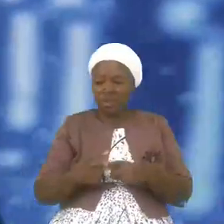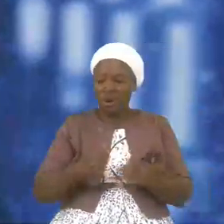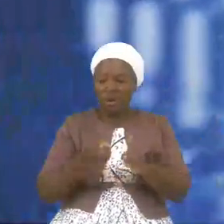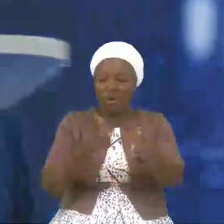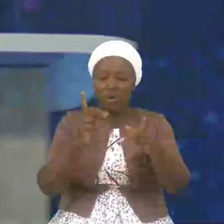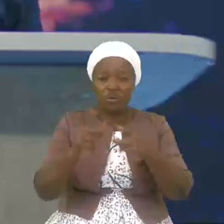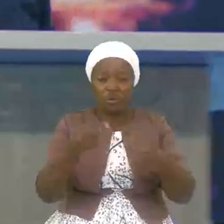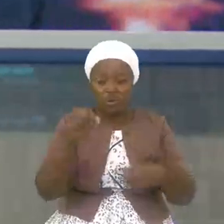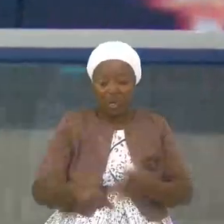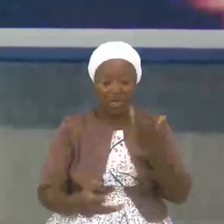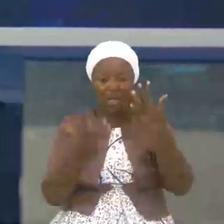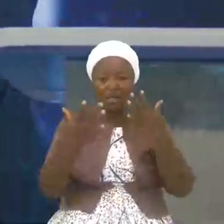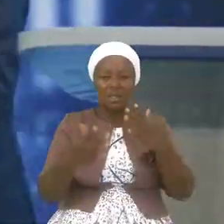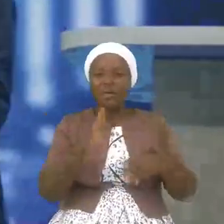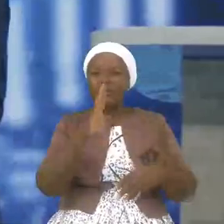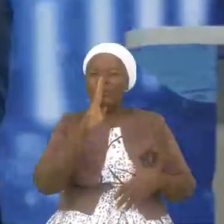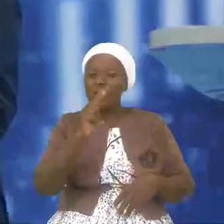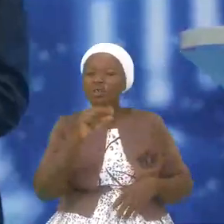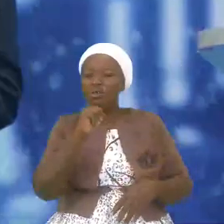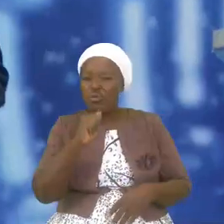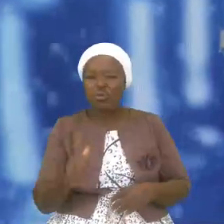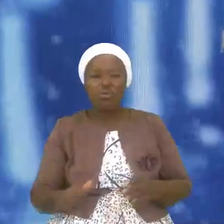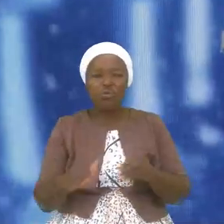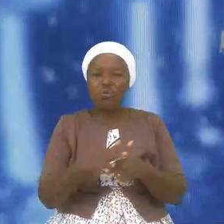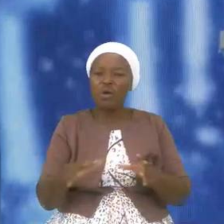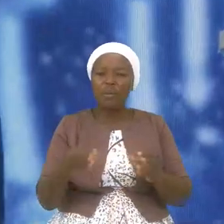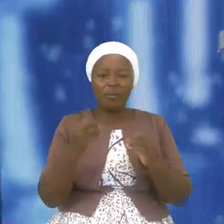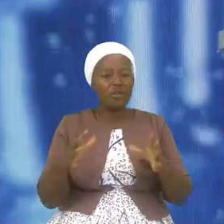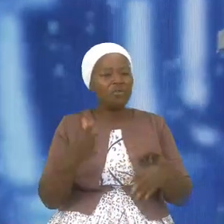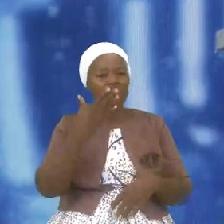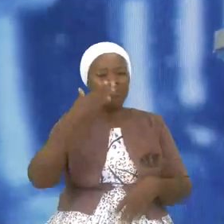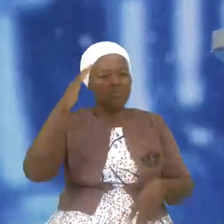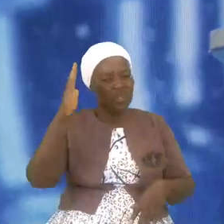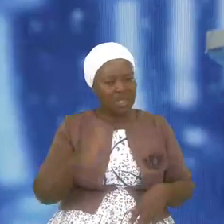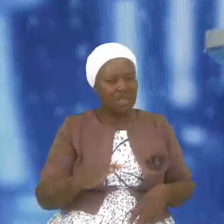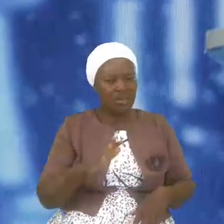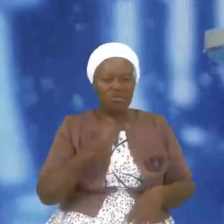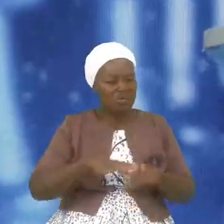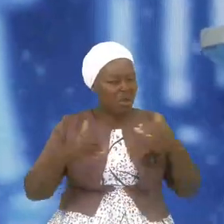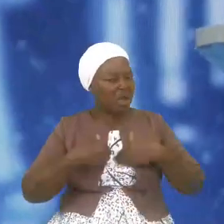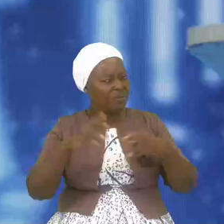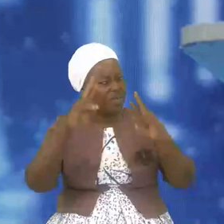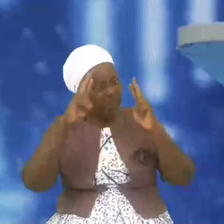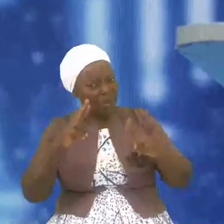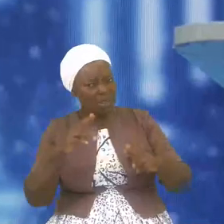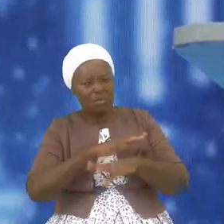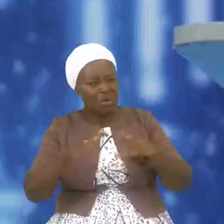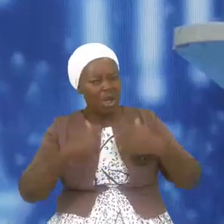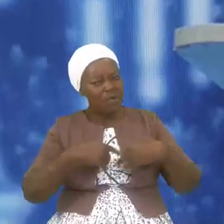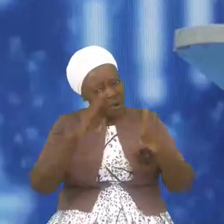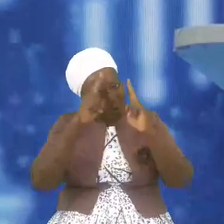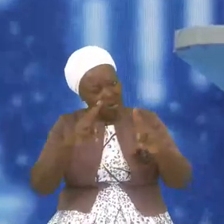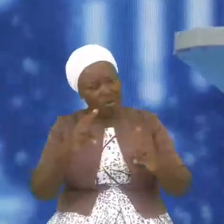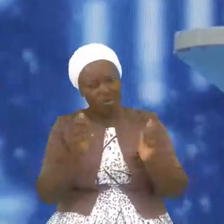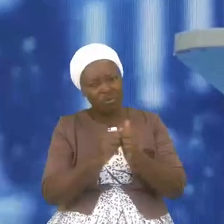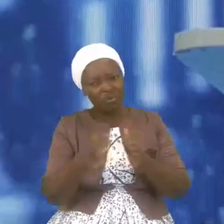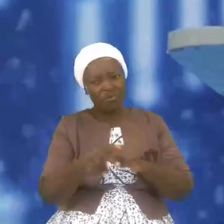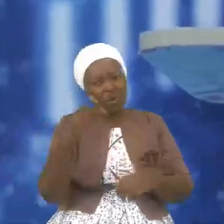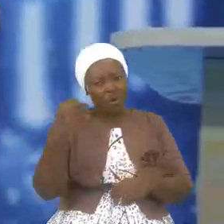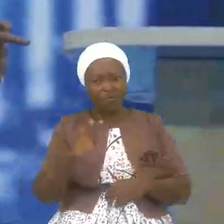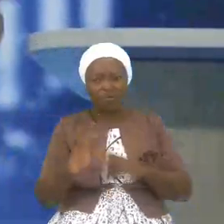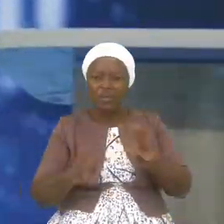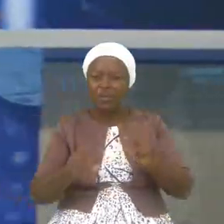en enfer. Ne sois pas méchant à l'excès. Tu ne respectait pas et tu déshonorais les gens. Tu l'as fait